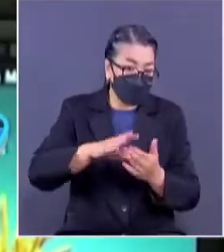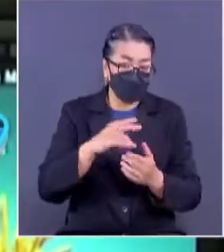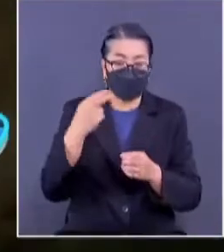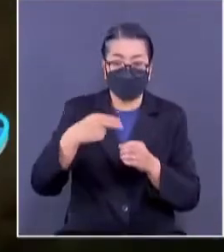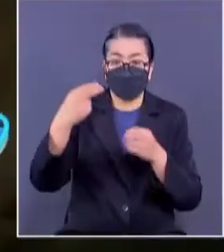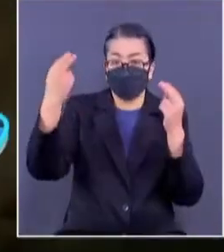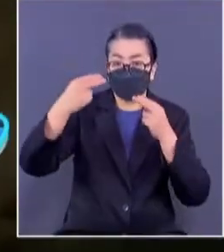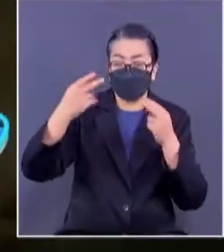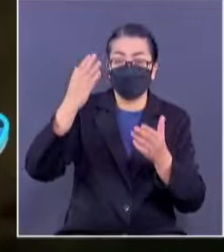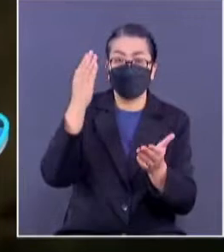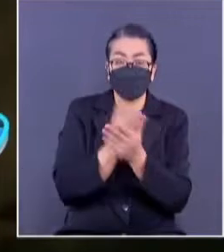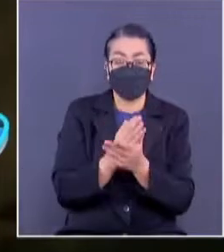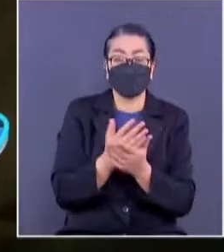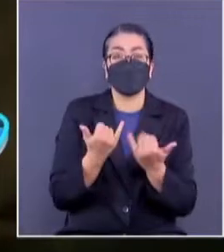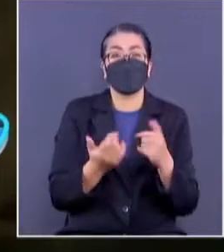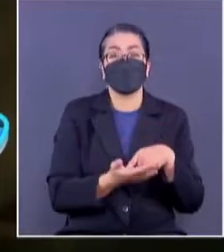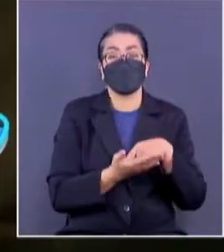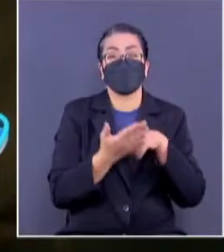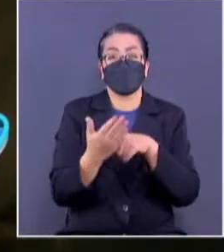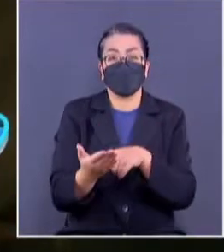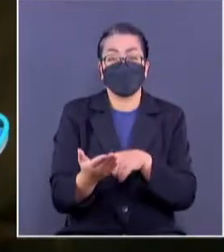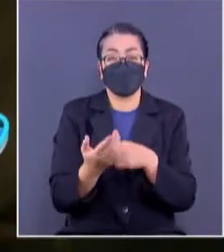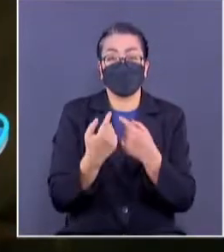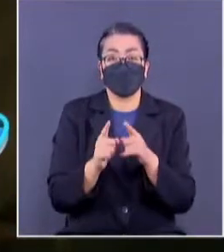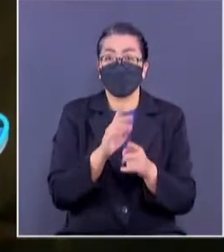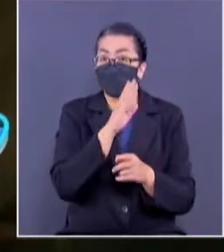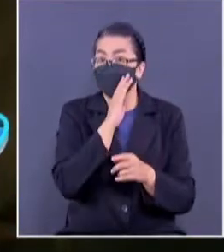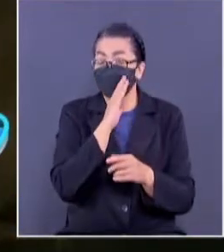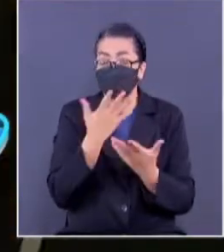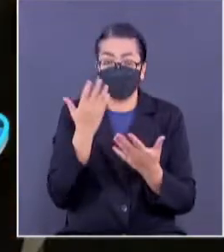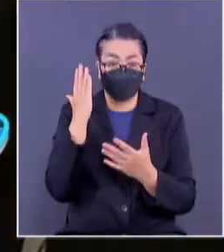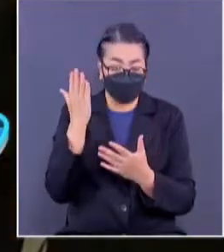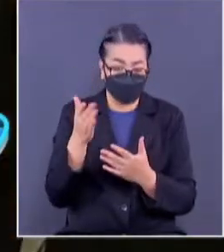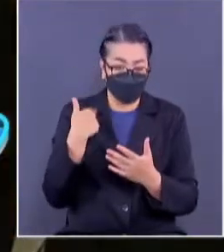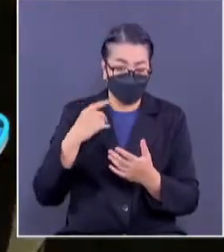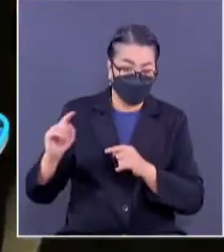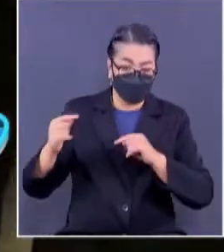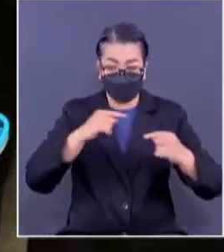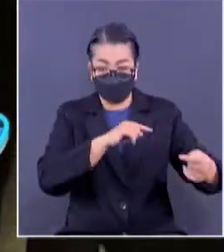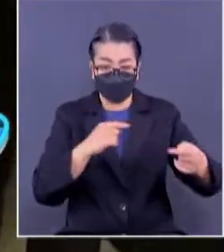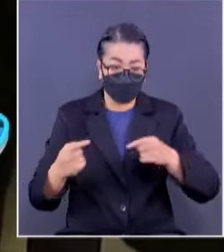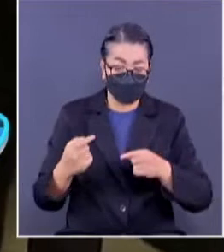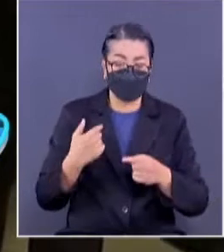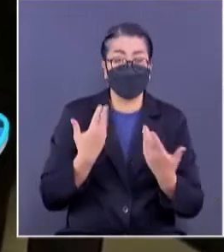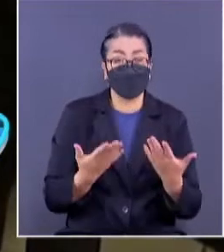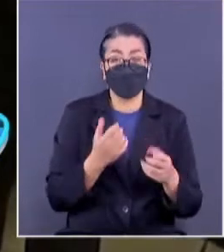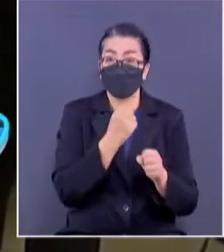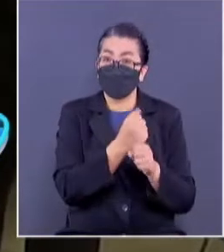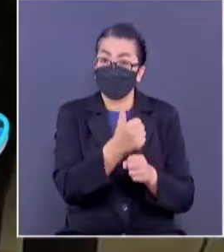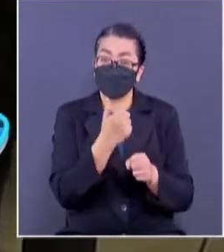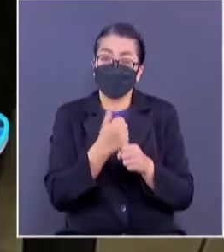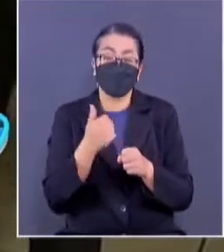ยูเครนแต่นี่เป็นเพียงแค่ข้อเสนอแนะข้อเสนอข้อเสนอแต่ถ้ามีมาตรการตอบโต้ถามว่าเป็นไปได้ไหมกรณีแบบนี้